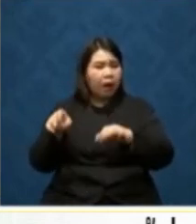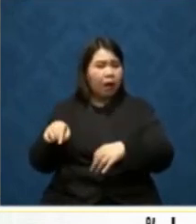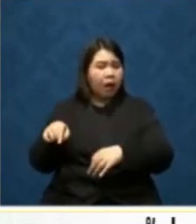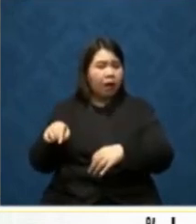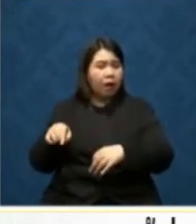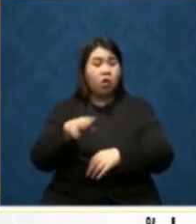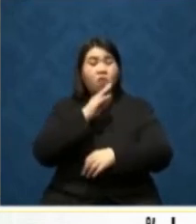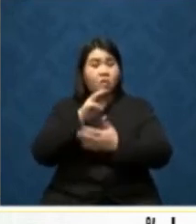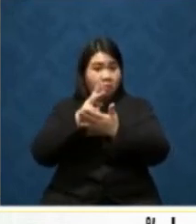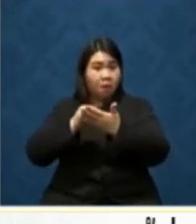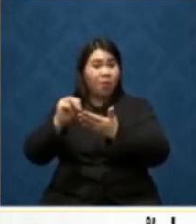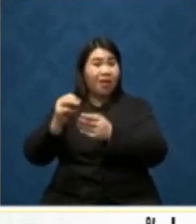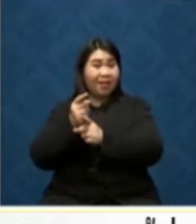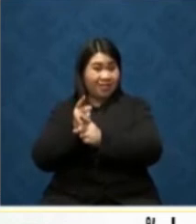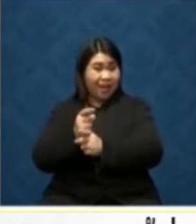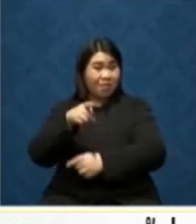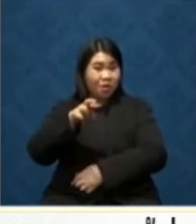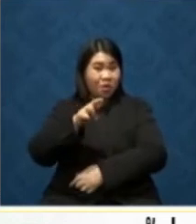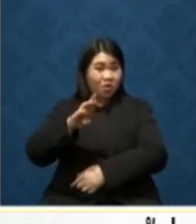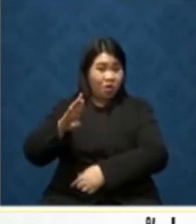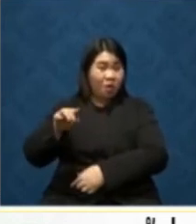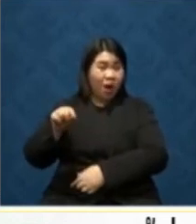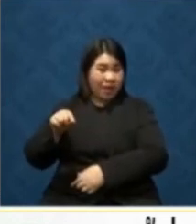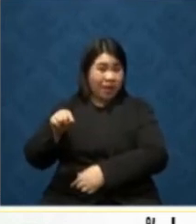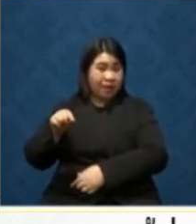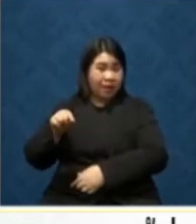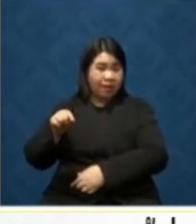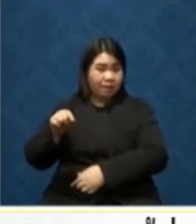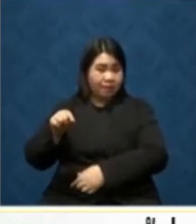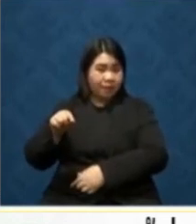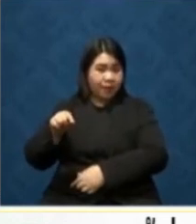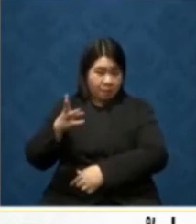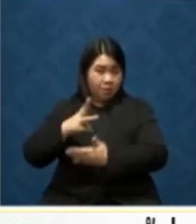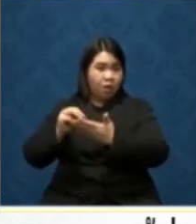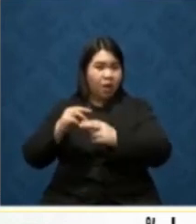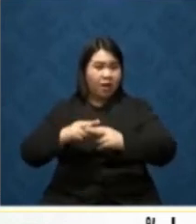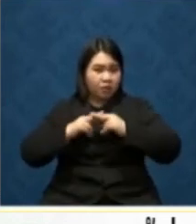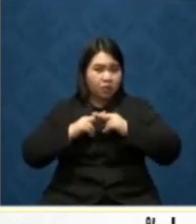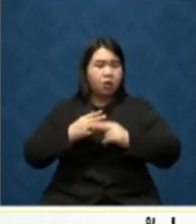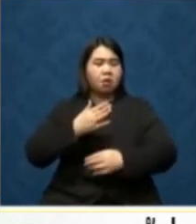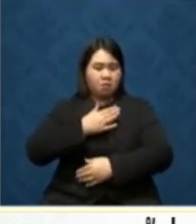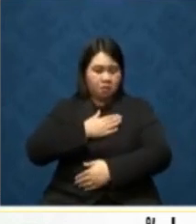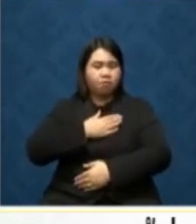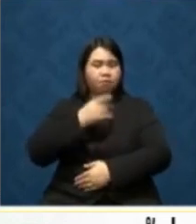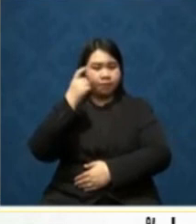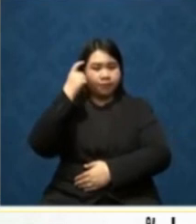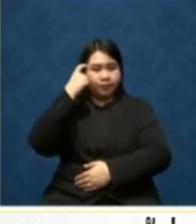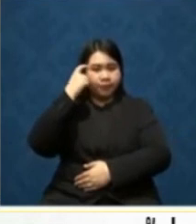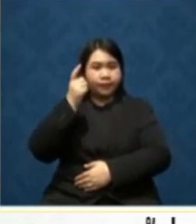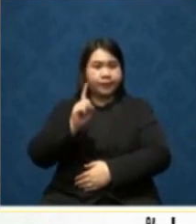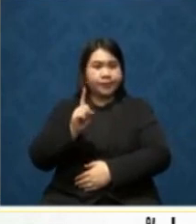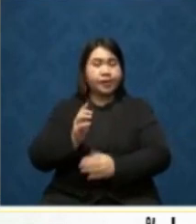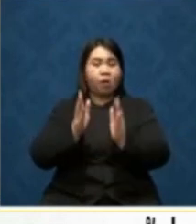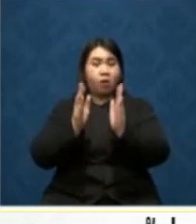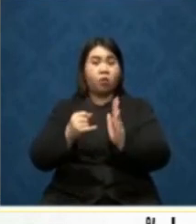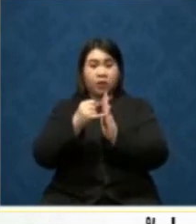พรโดยไมได้เสียเงินเเมต Boraเดีว ผมจรหวงว่าท้าเกิดเป็นมหา ไล่ตามพจชบับนี้ี่คืรบจ